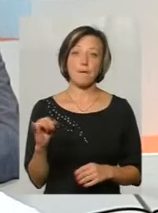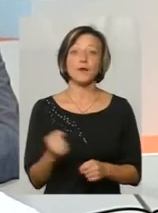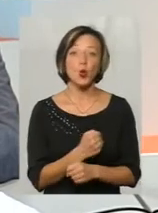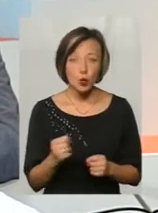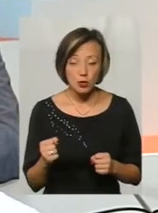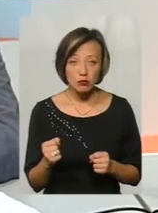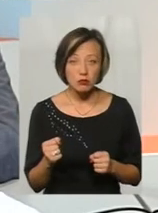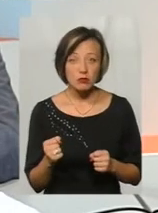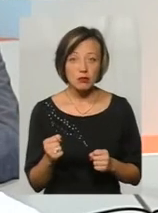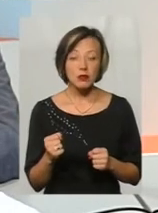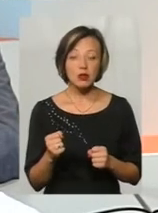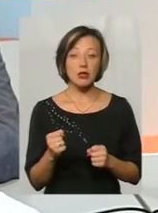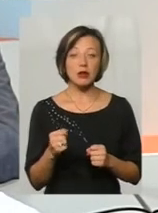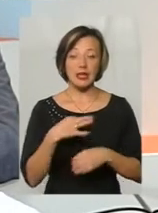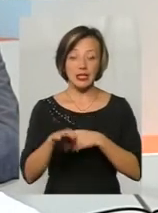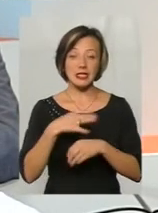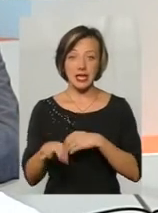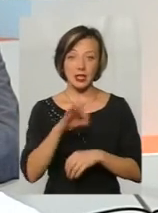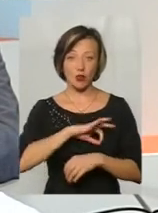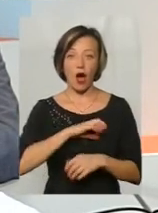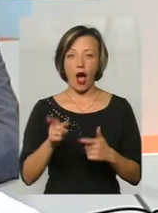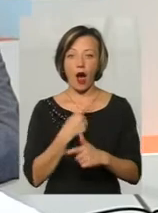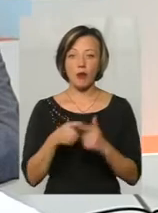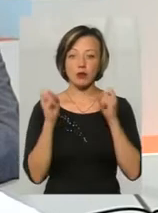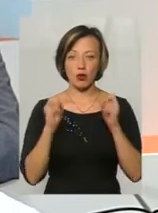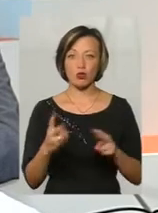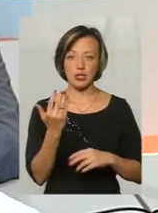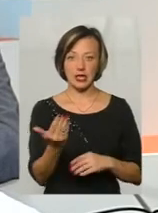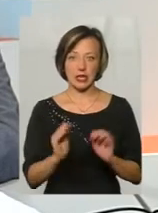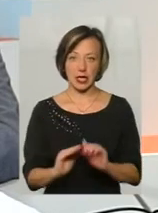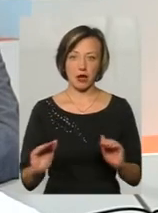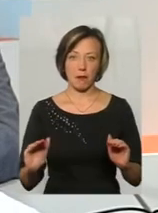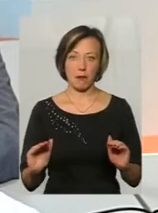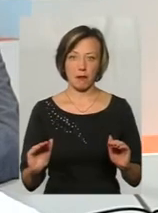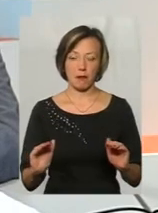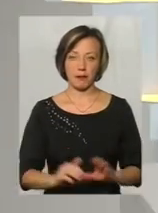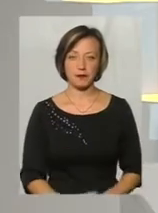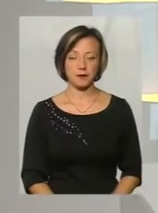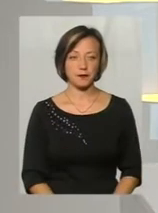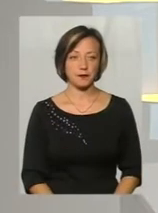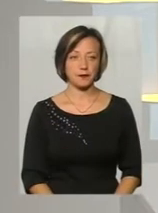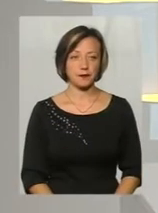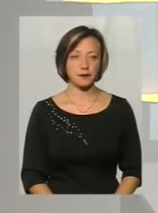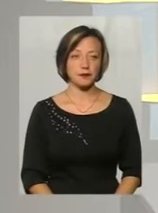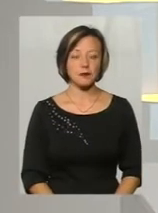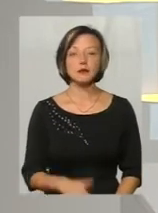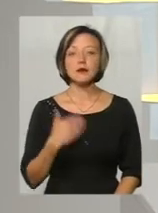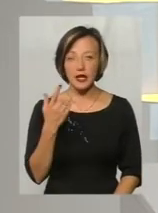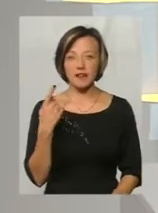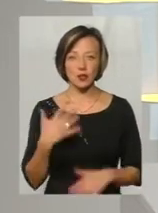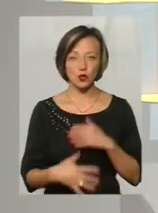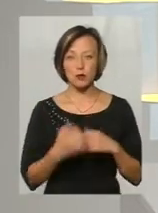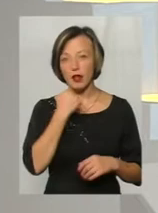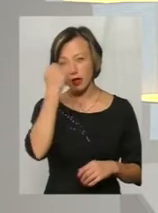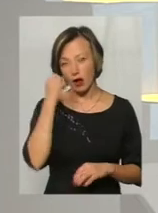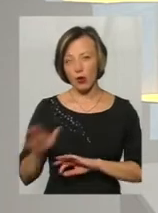б'ють, до неї приміняють насилля, чи коли щось загрожує її дітям. Я вас зрозуміла. Дякую, пане Кирил. Як